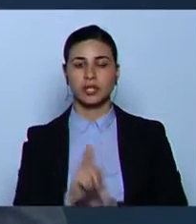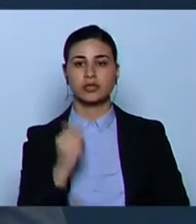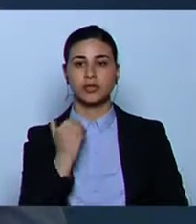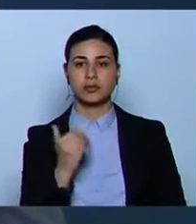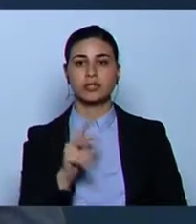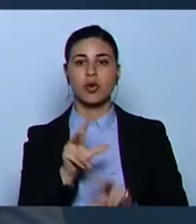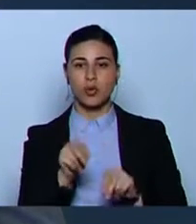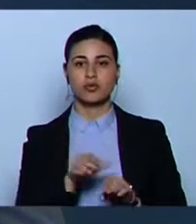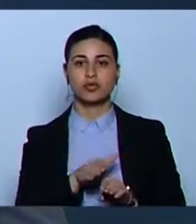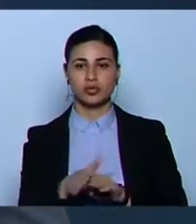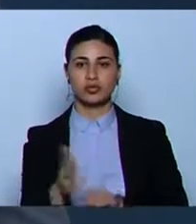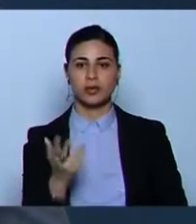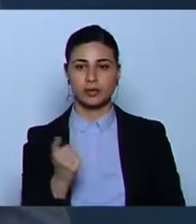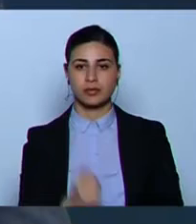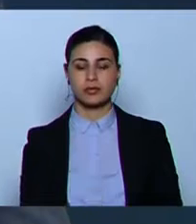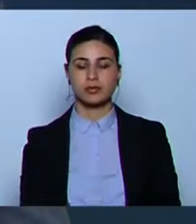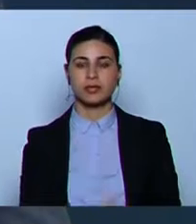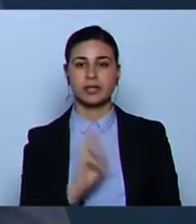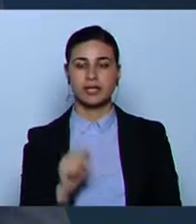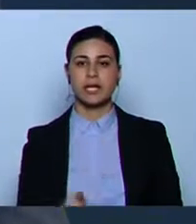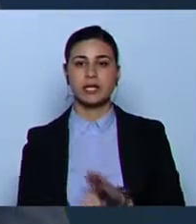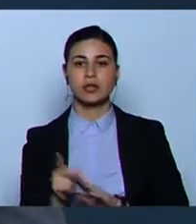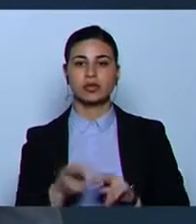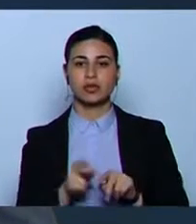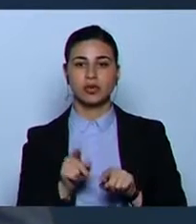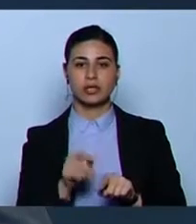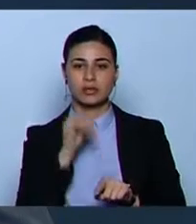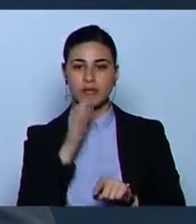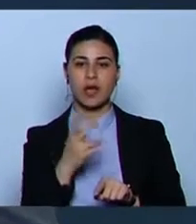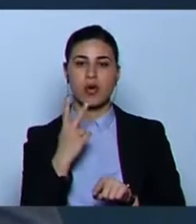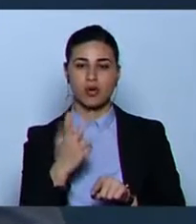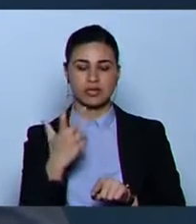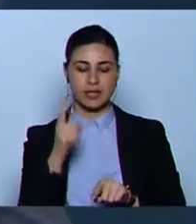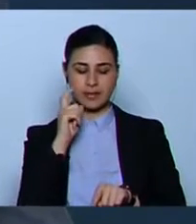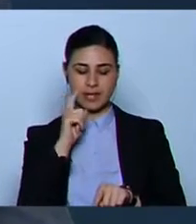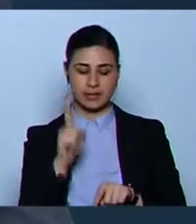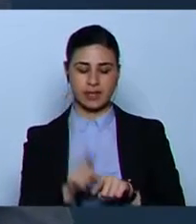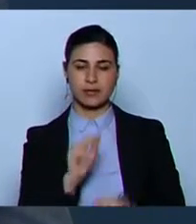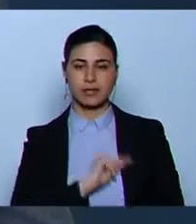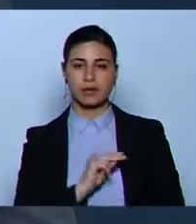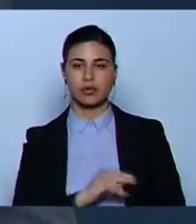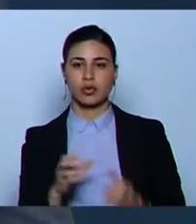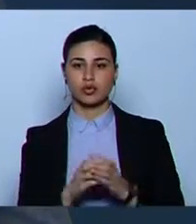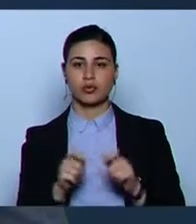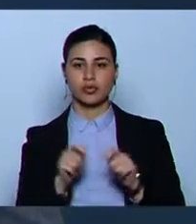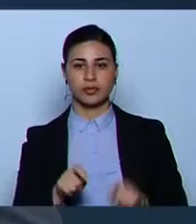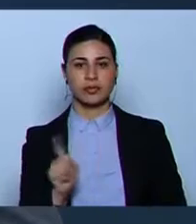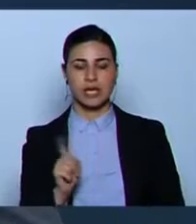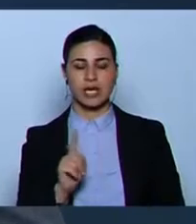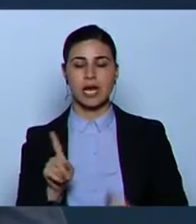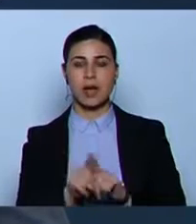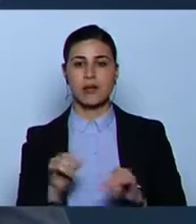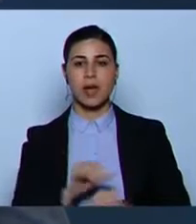მისი დანაპირების შესრულება და დაიწყო ეს არა რაღაცა ორი სამკაციანი სამუშაო ჯგუფის შექმნით, არამედ